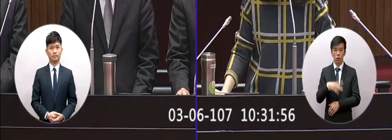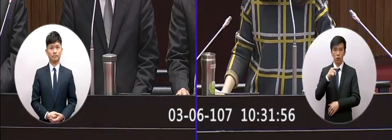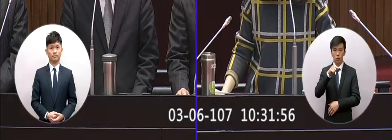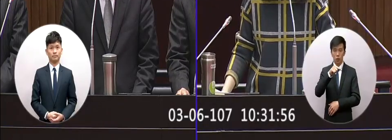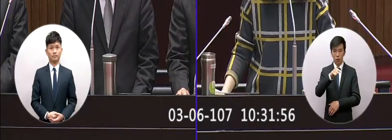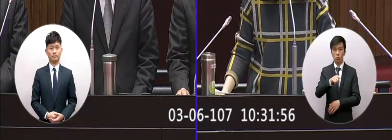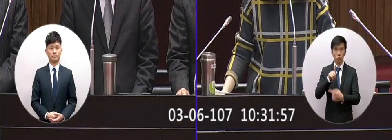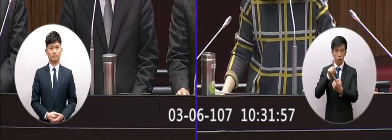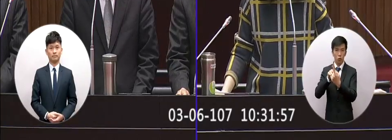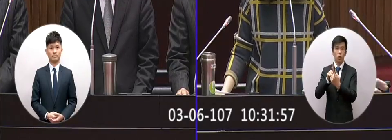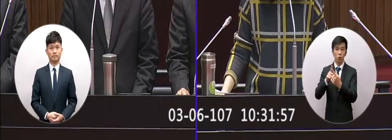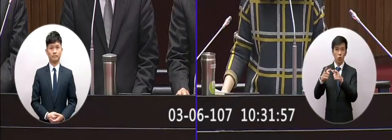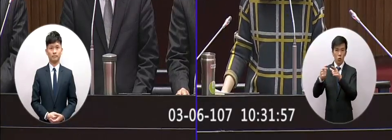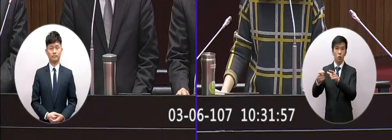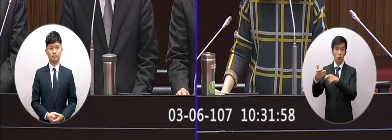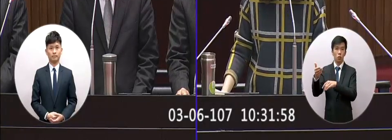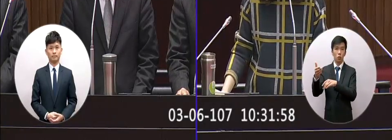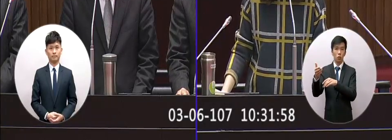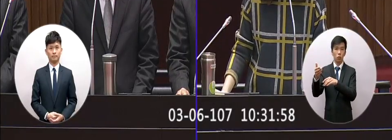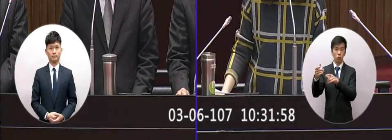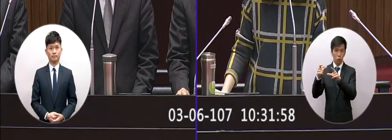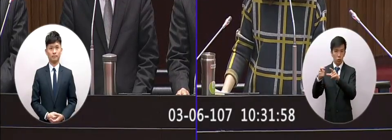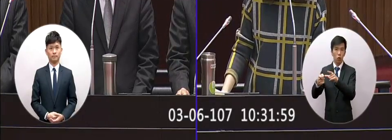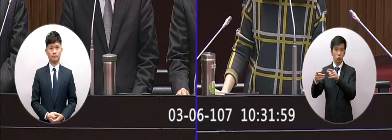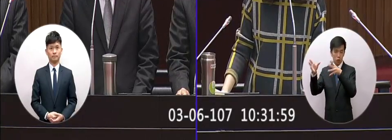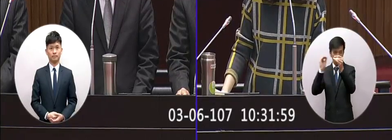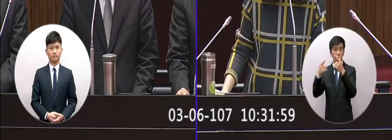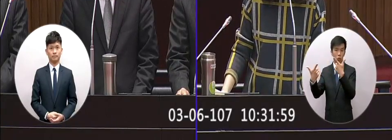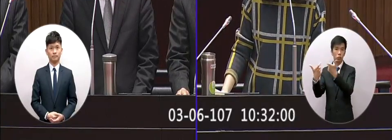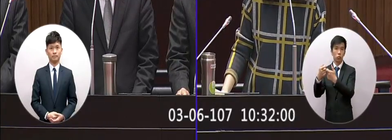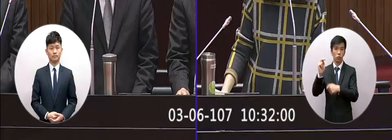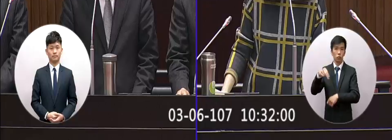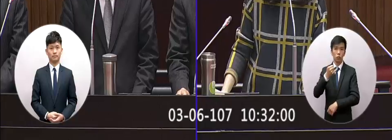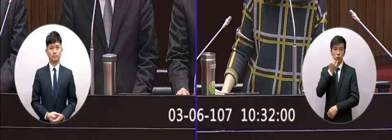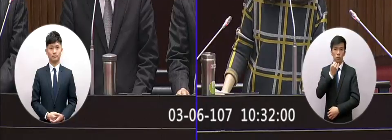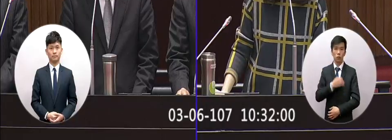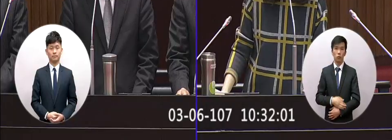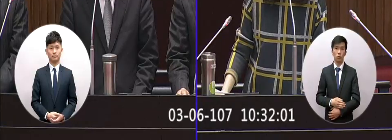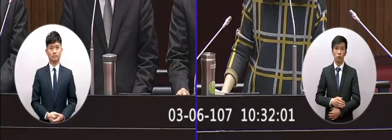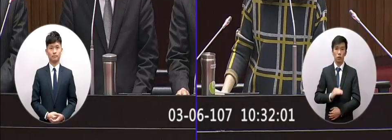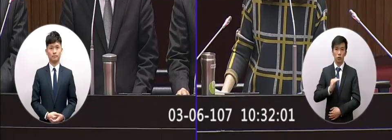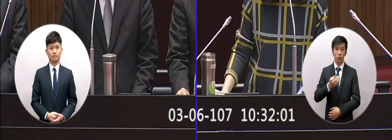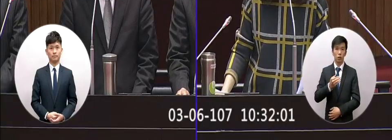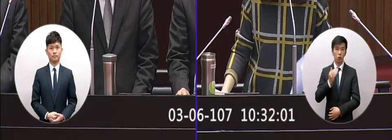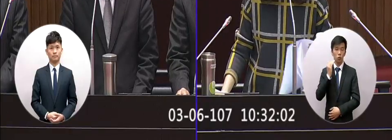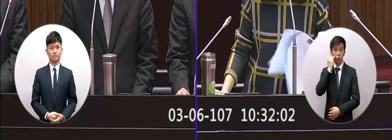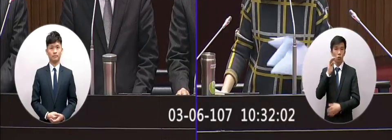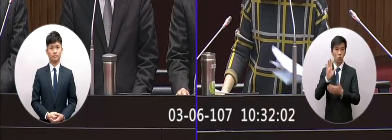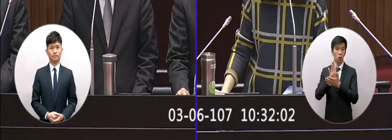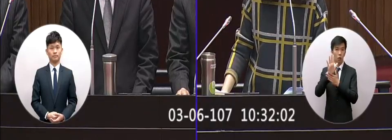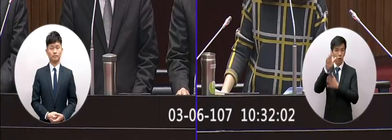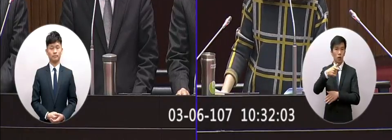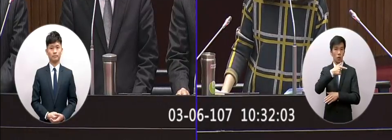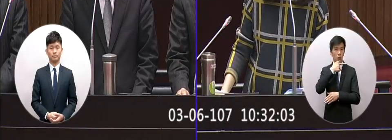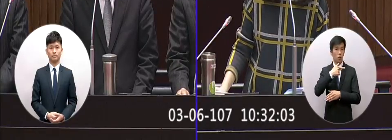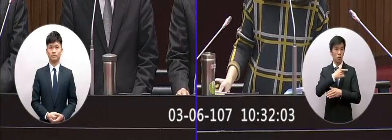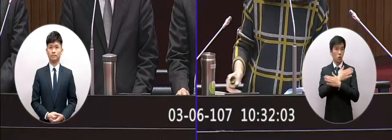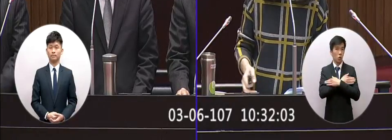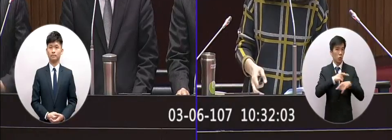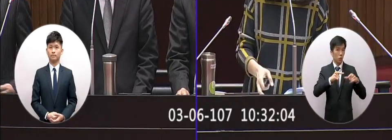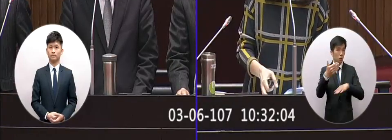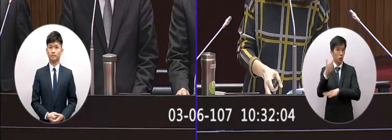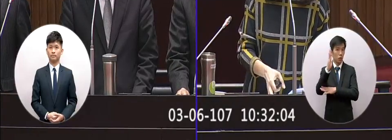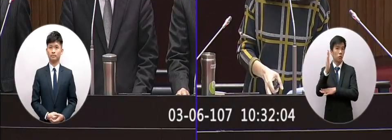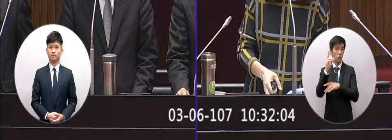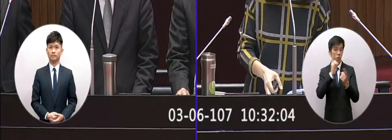合一些公开的一些资讯但是未来院长这个私幼公共化的一个想法到底能不能就是教育局能不能